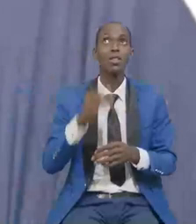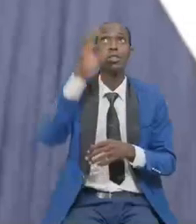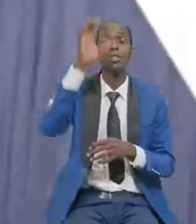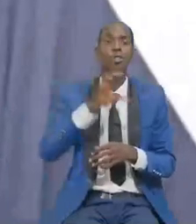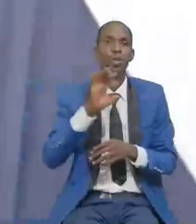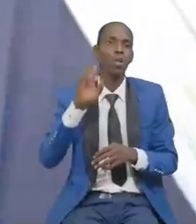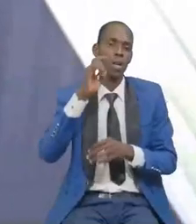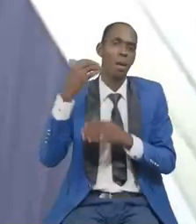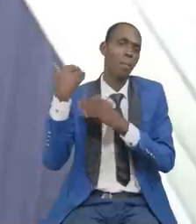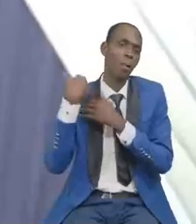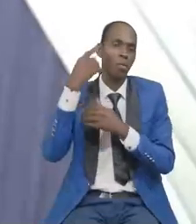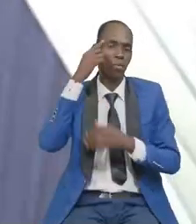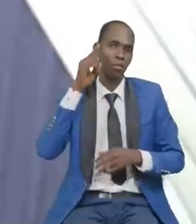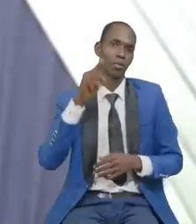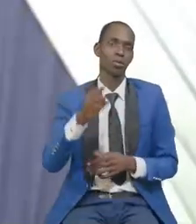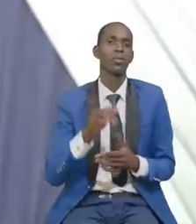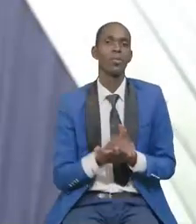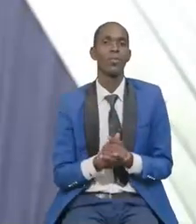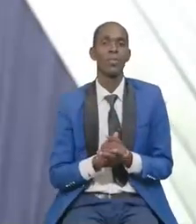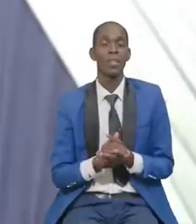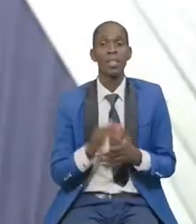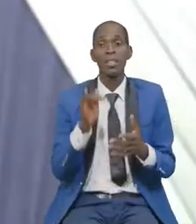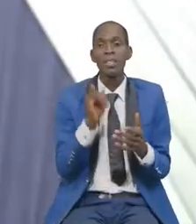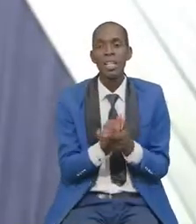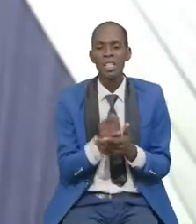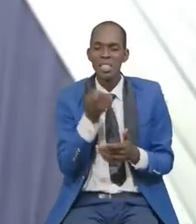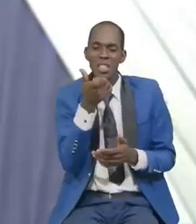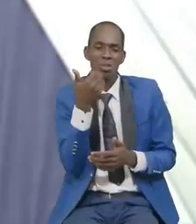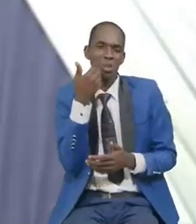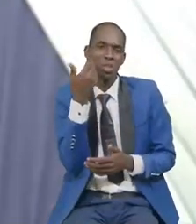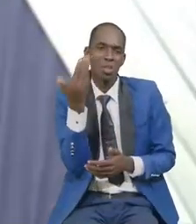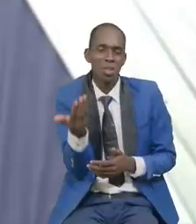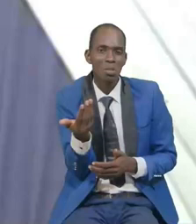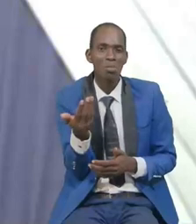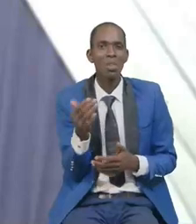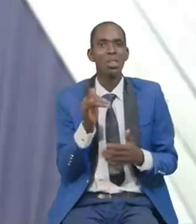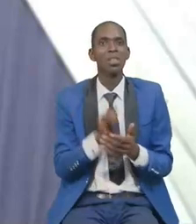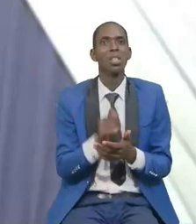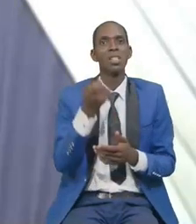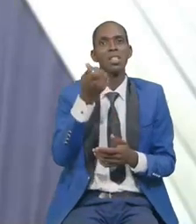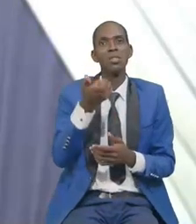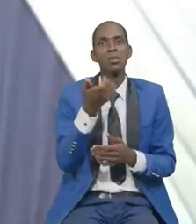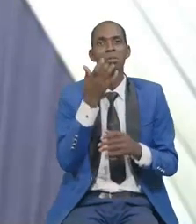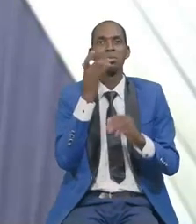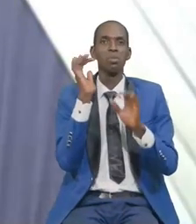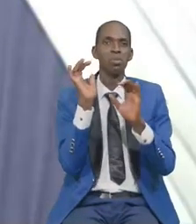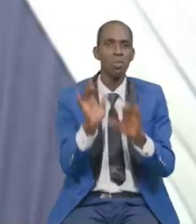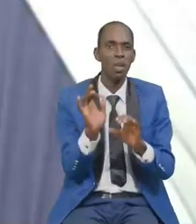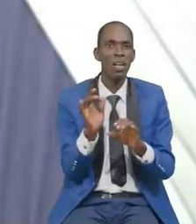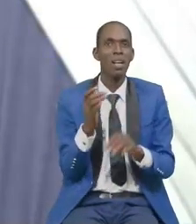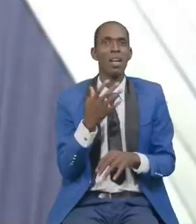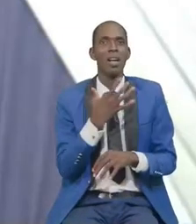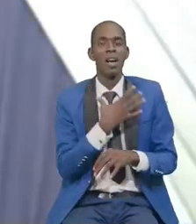petite honte, une petite humiliation, une petite moquerie, une petite